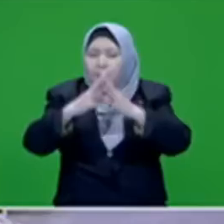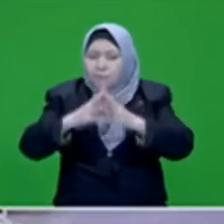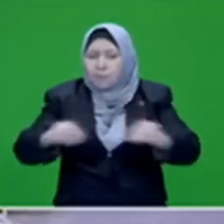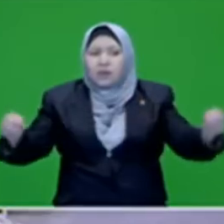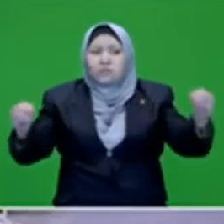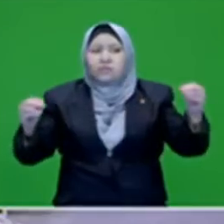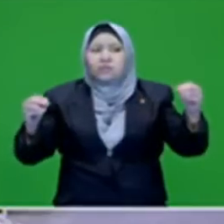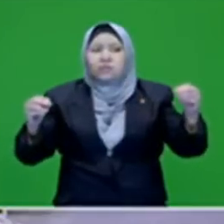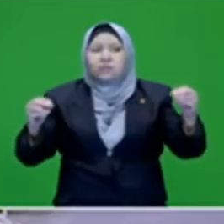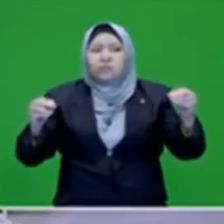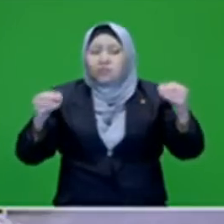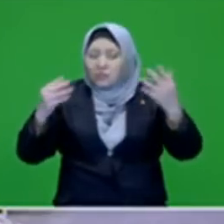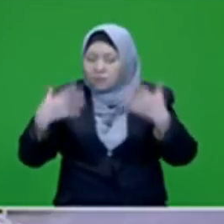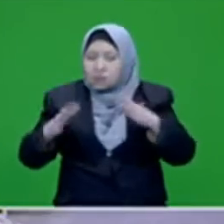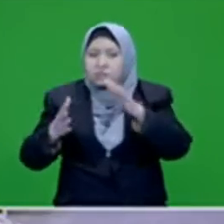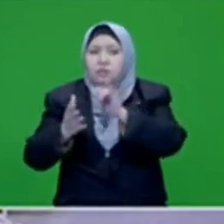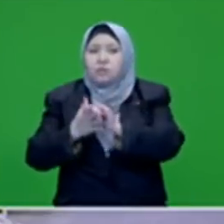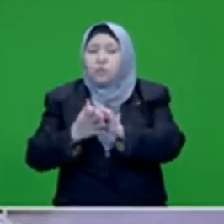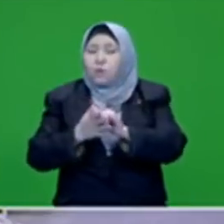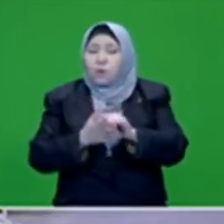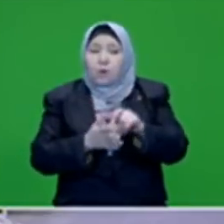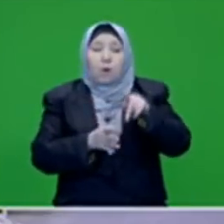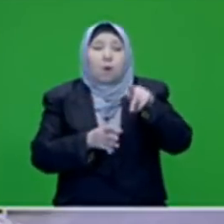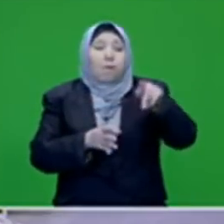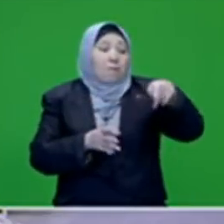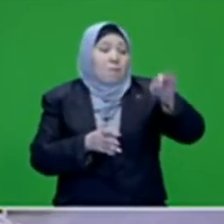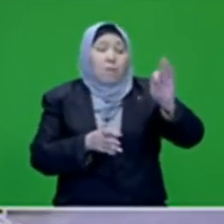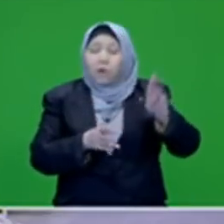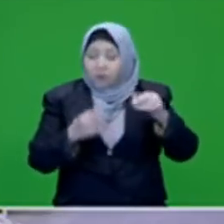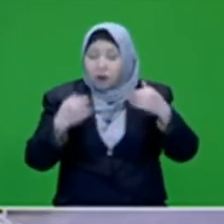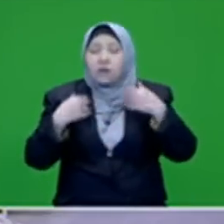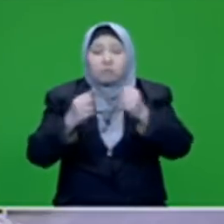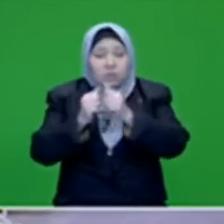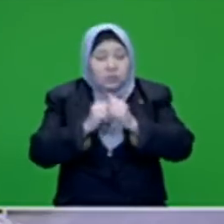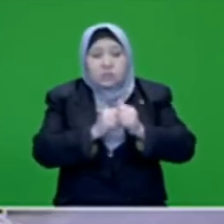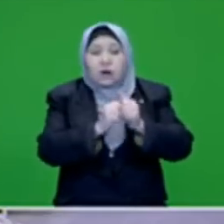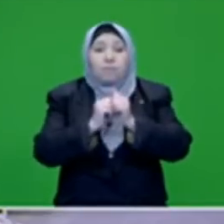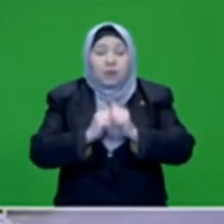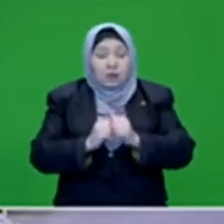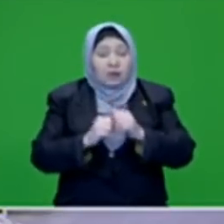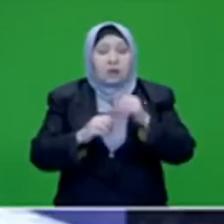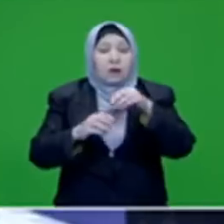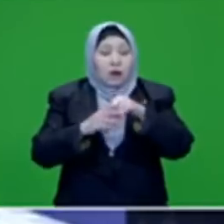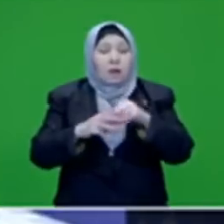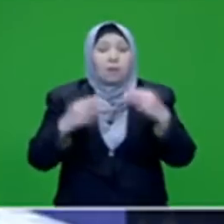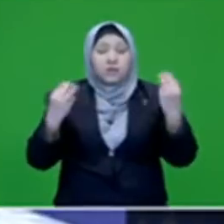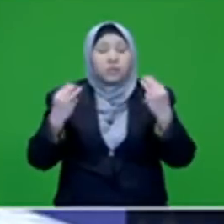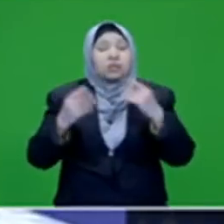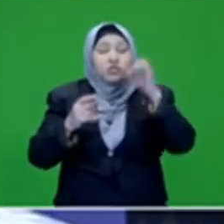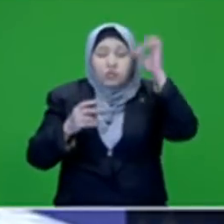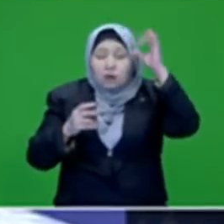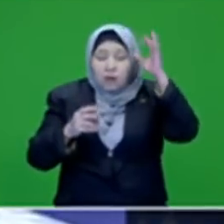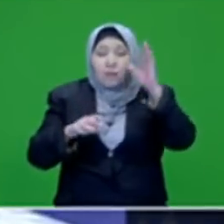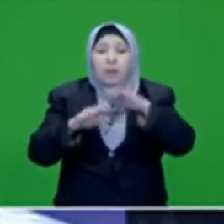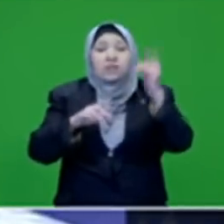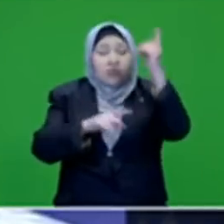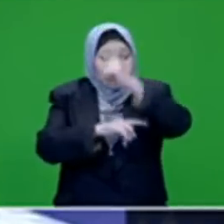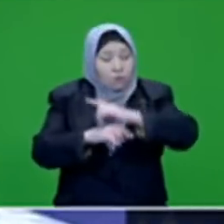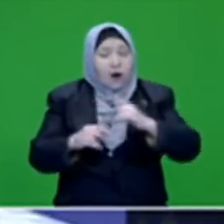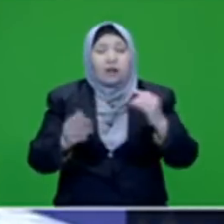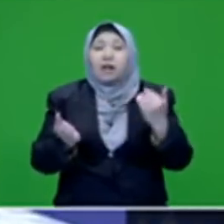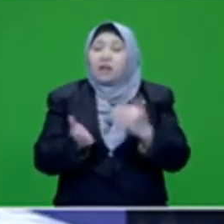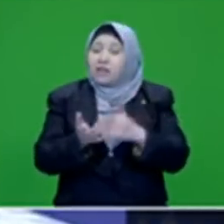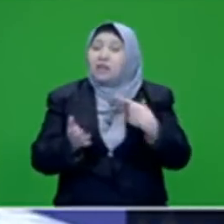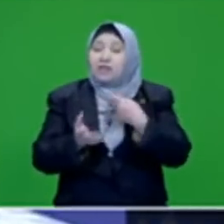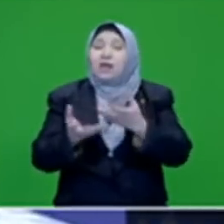Ustaz Prof ada bersama dalam majlis, kita ambil gambar Ustaz. Betul. Dan kita sebut insyaallah satu hari nanti kita ingin bersama juga